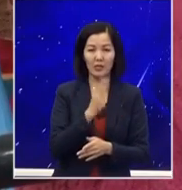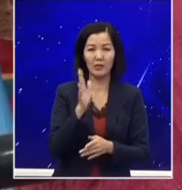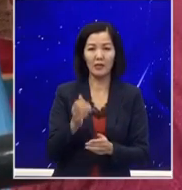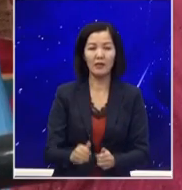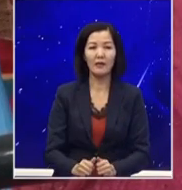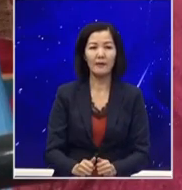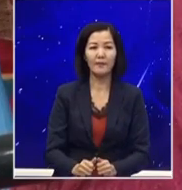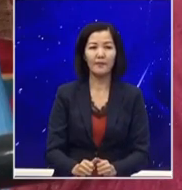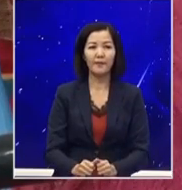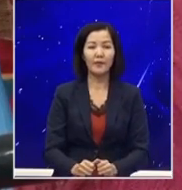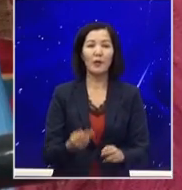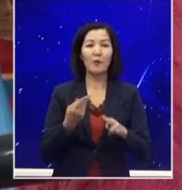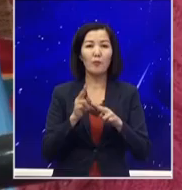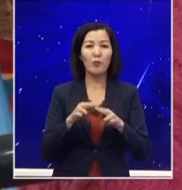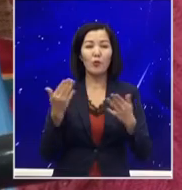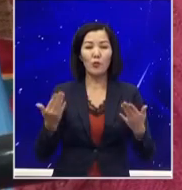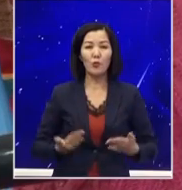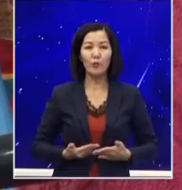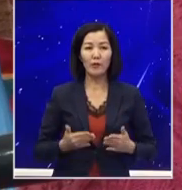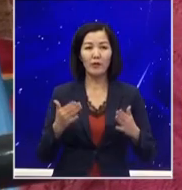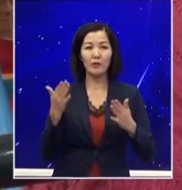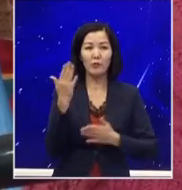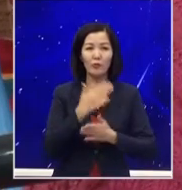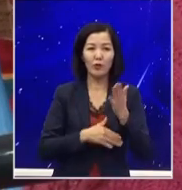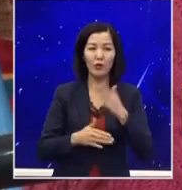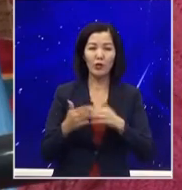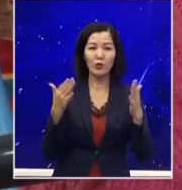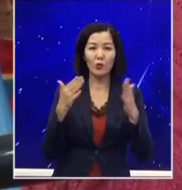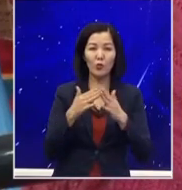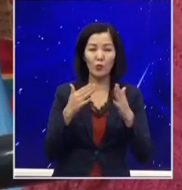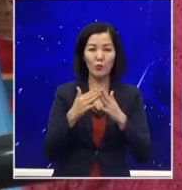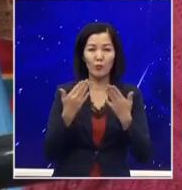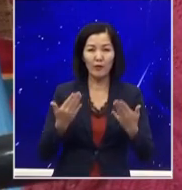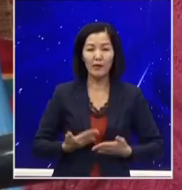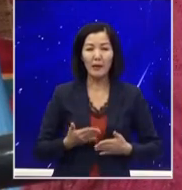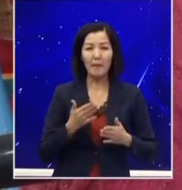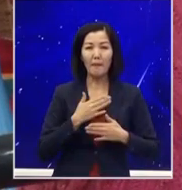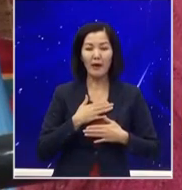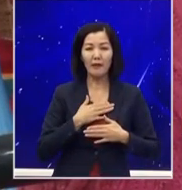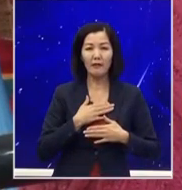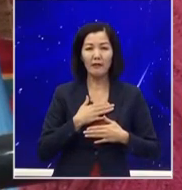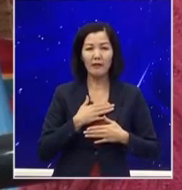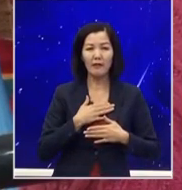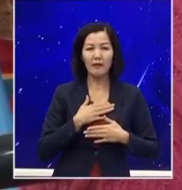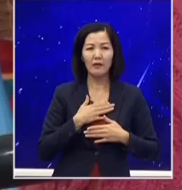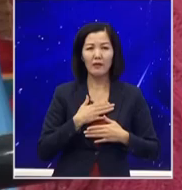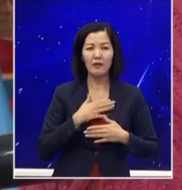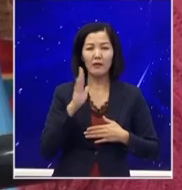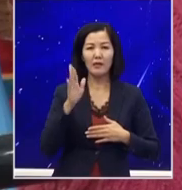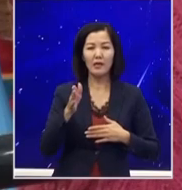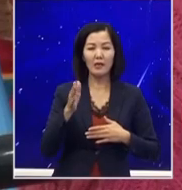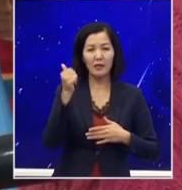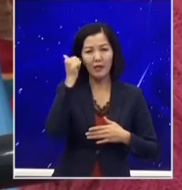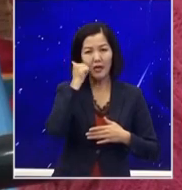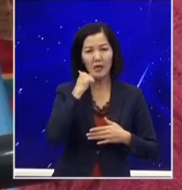бұл мына интернат, мына осы мүгедектік өмір маған көп сабақ болды. Мен кейін қартайғанда, зато мен